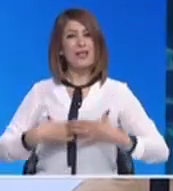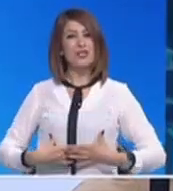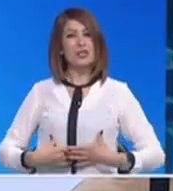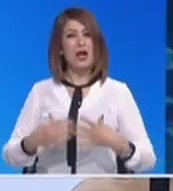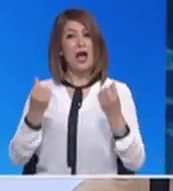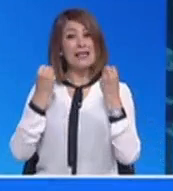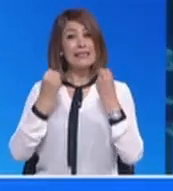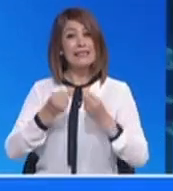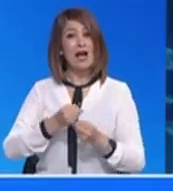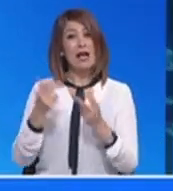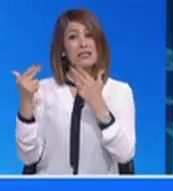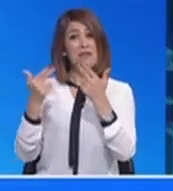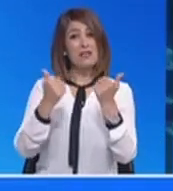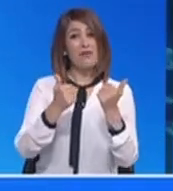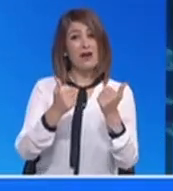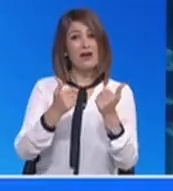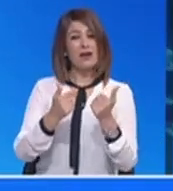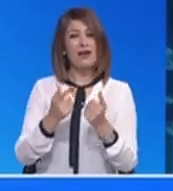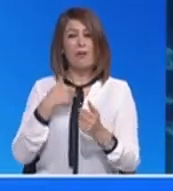الحاجه اللي